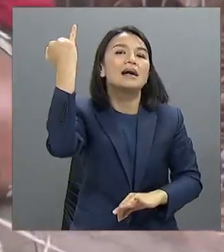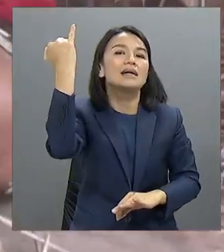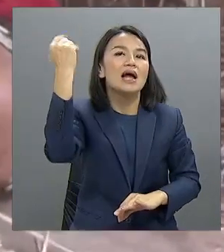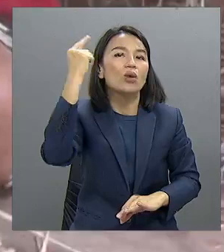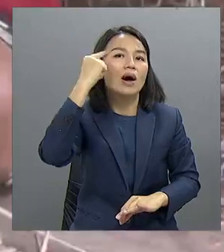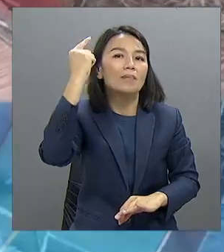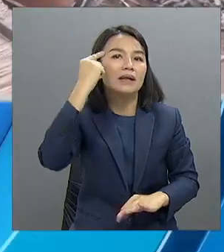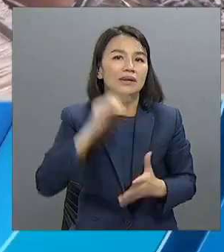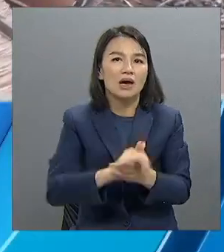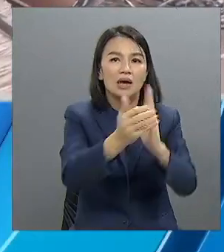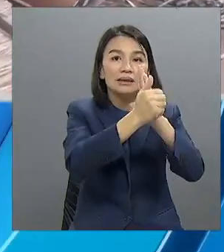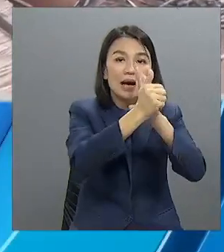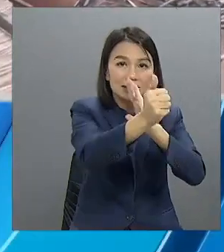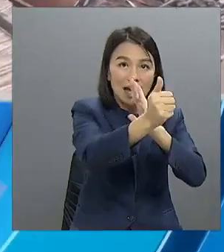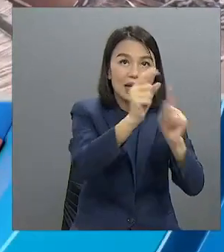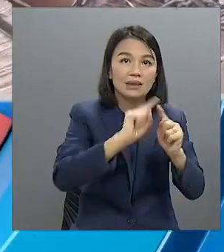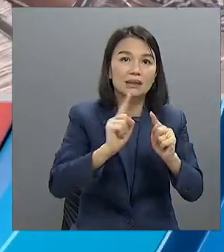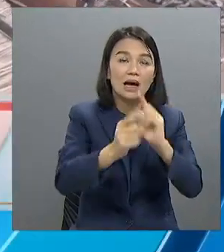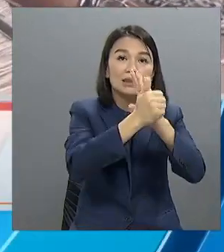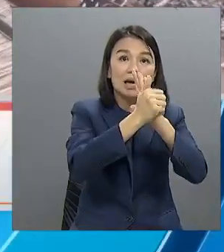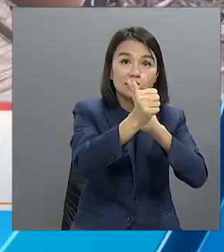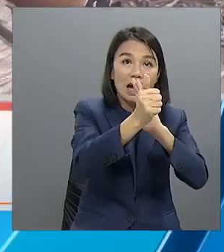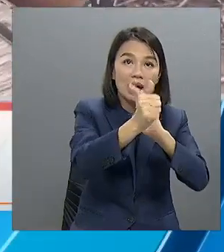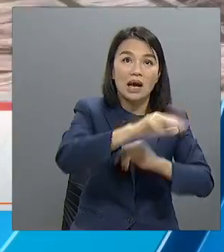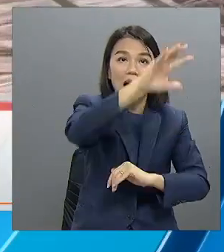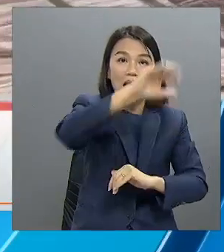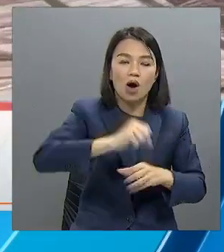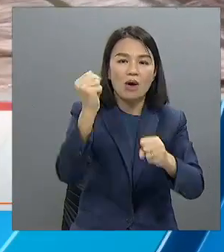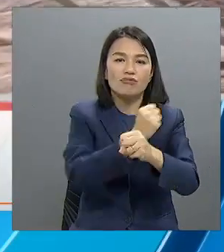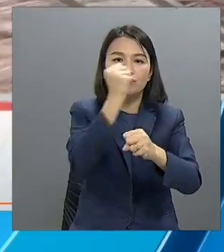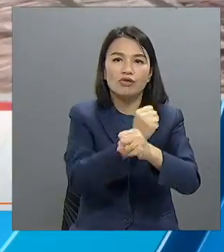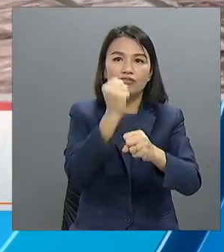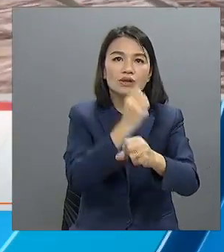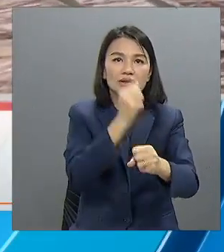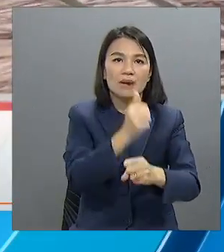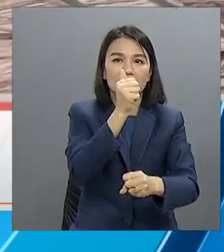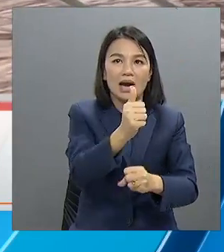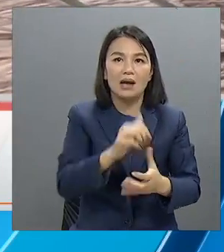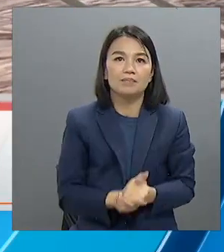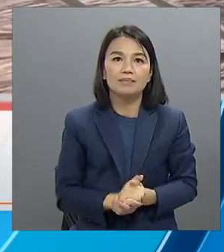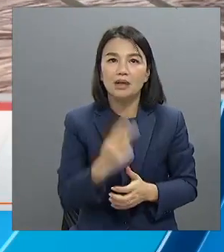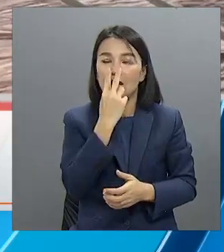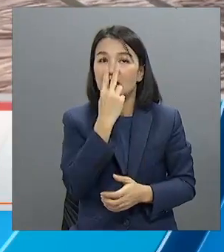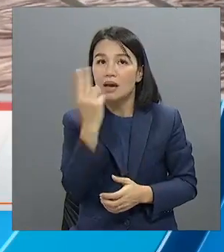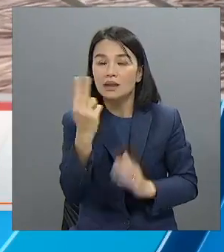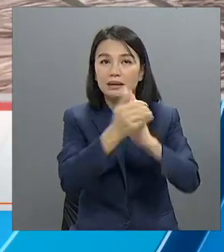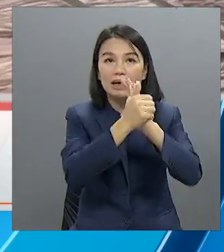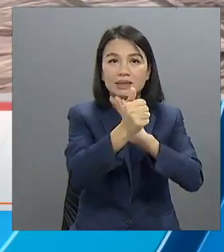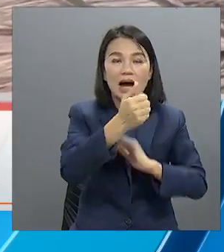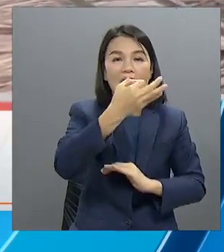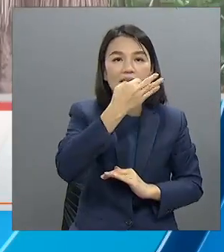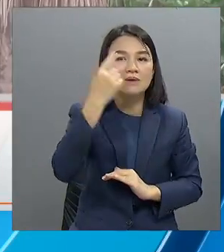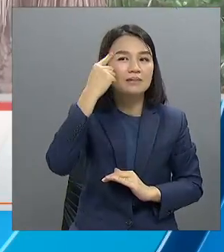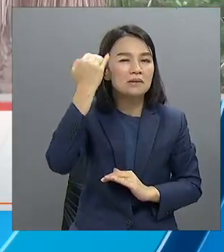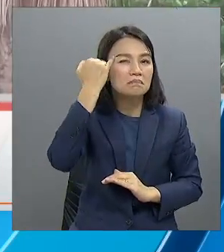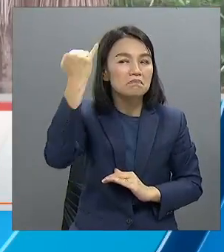ษะนะคะซึ่งทักษะเนี่ยจริงๆก็สามารถที่จะฝึกฝนได้นะคะสังเกตว่ามี ทักษะอาชีพมีความคิดสร้างสรรค์ก็สามาร